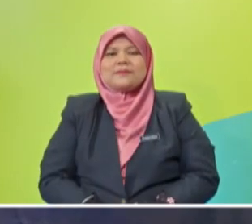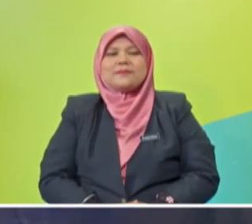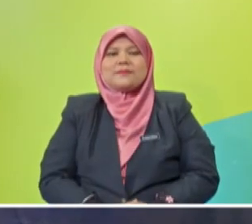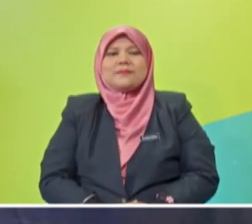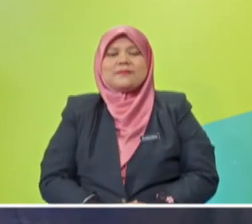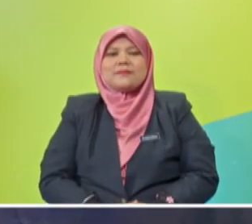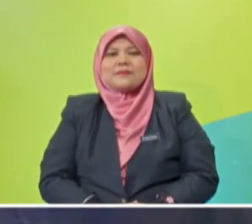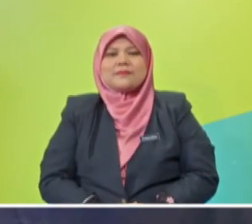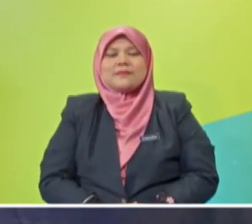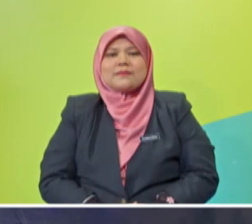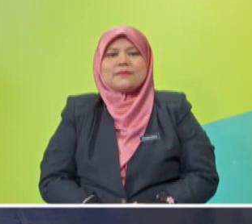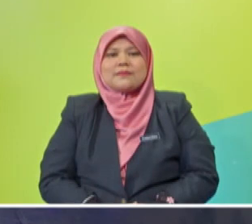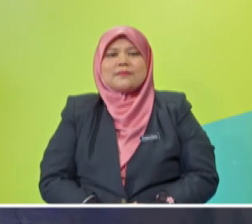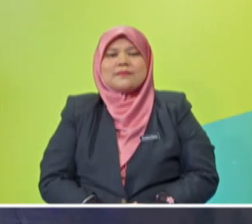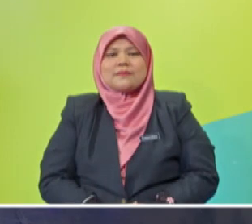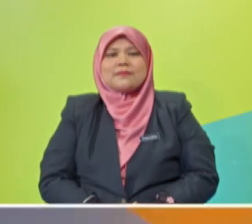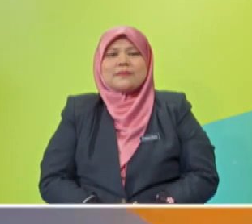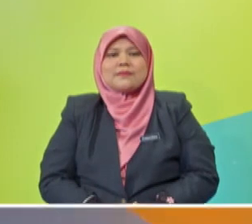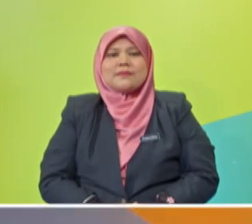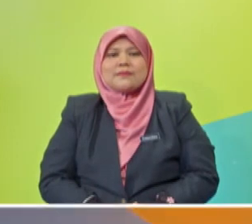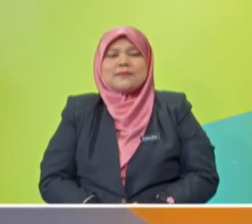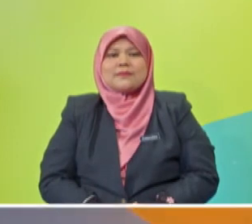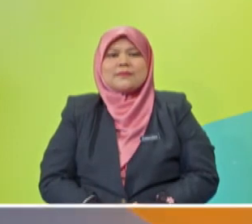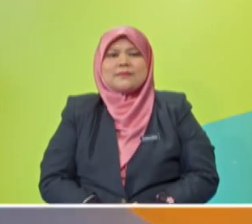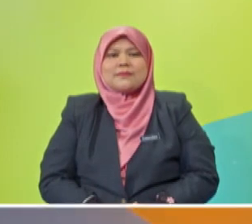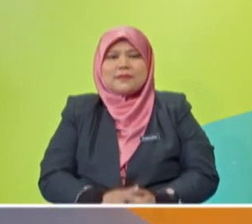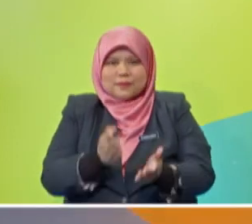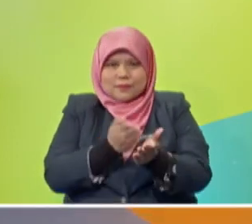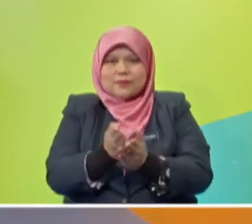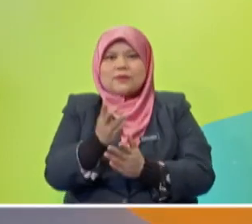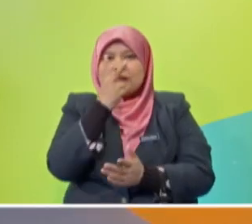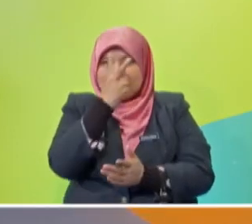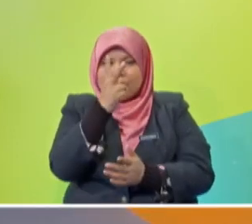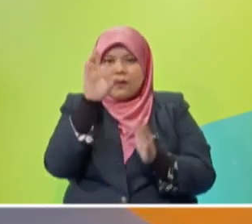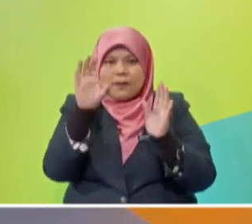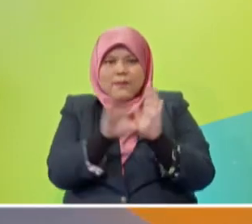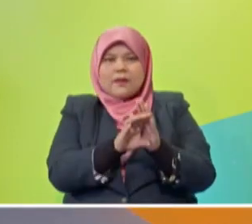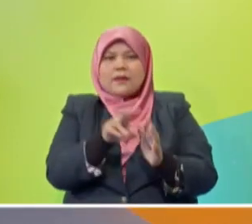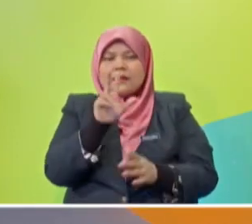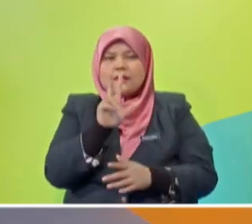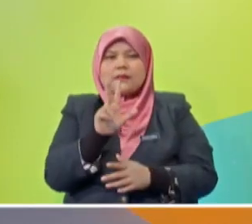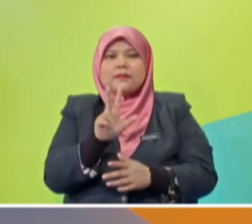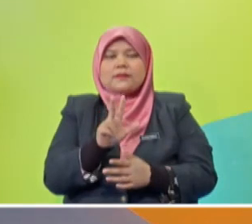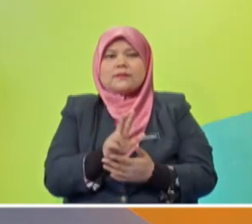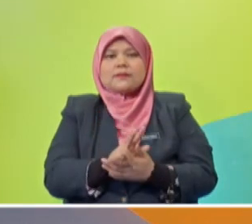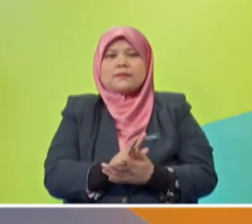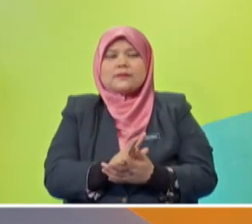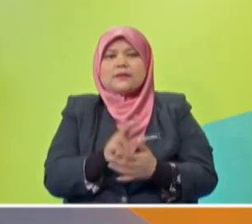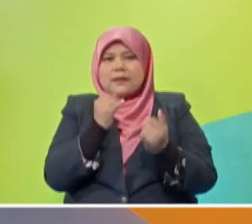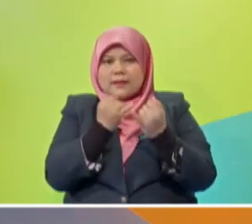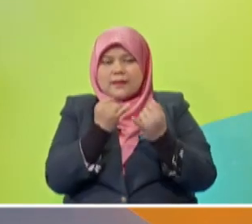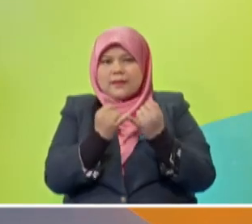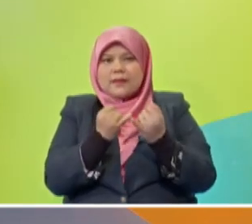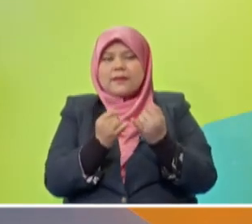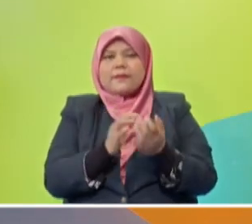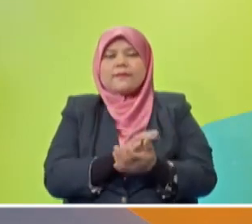Okey. Baik, seterusnya cikgu. Okey, kita seterusnya. Okey, kita lihat kepada gambar yang seterusnya. Okey, gambar ni, gambar yang terakhir untuk